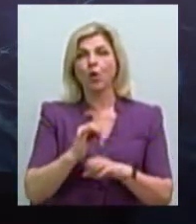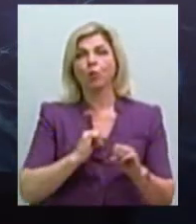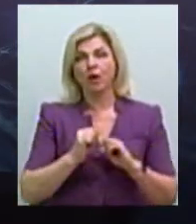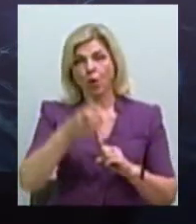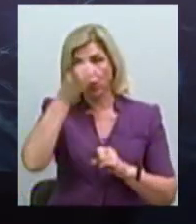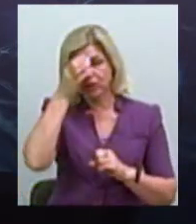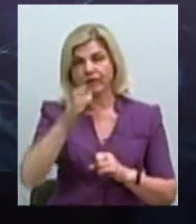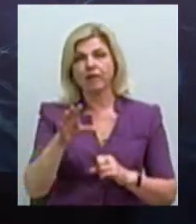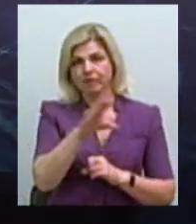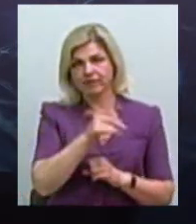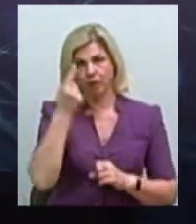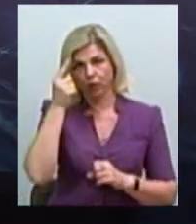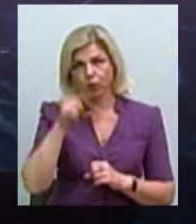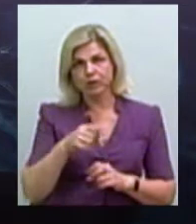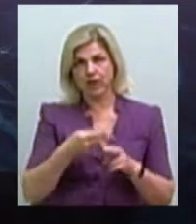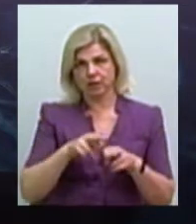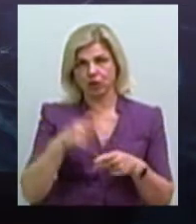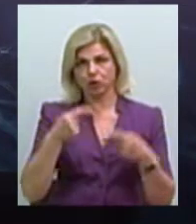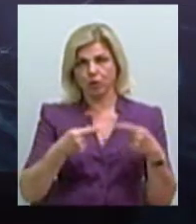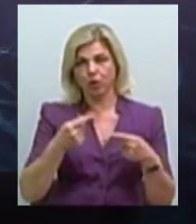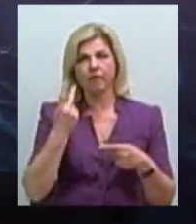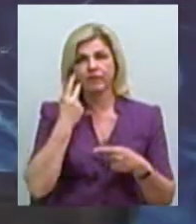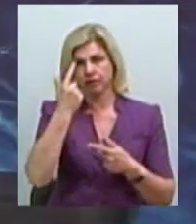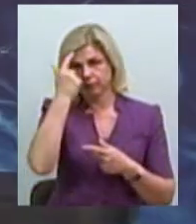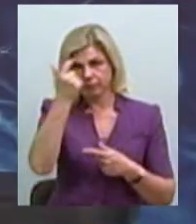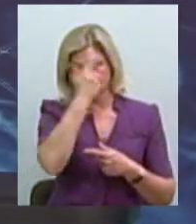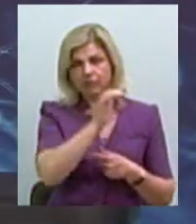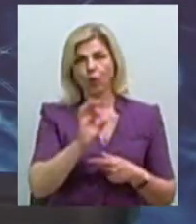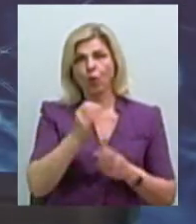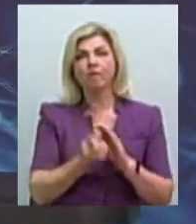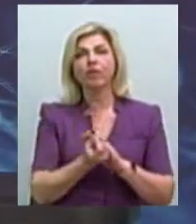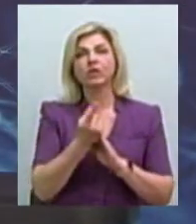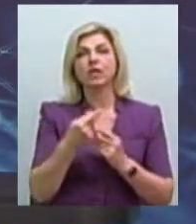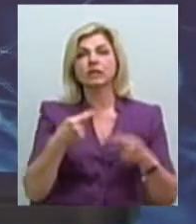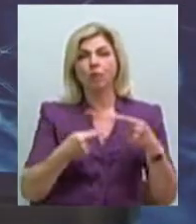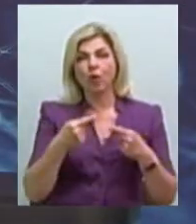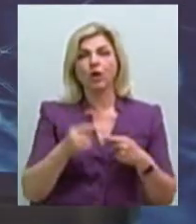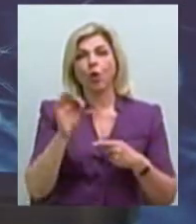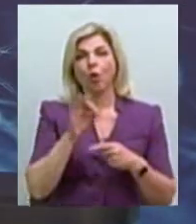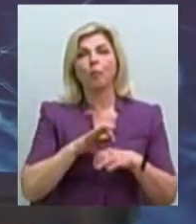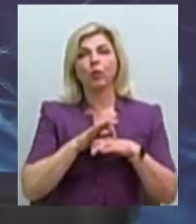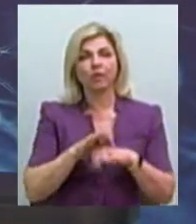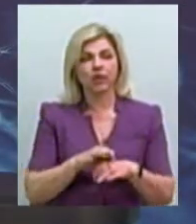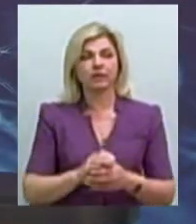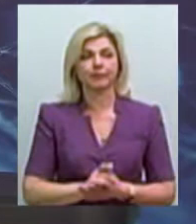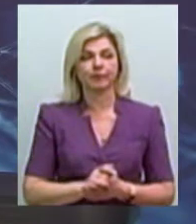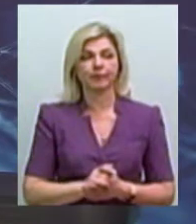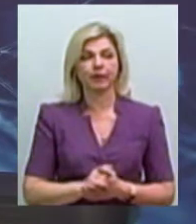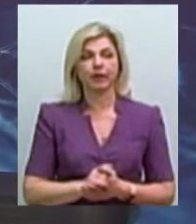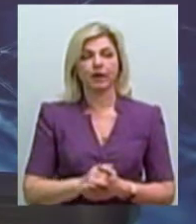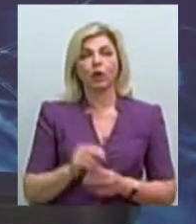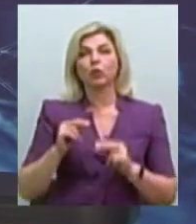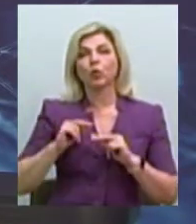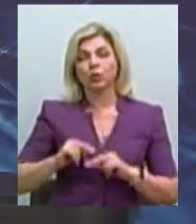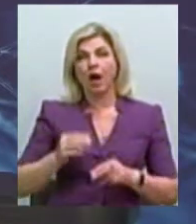всі були в курсі даного спору. Ми завжди інформуємо про виникнення спору і про хід його проведення. Більш того, трудовими арбітрами